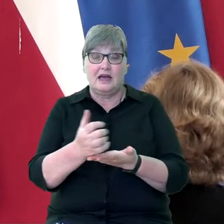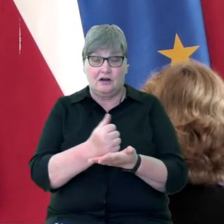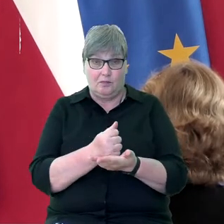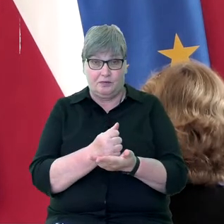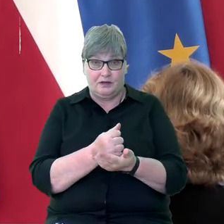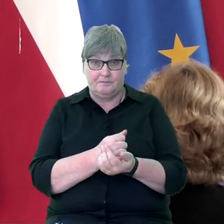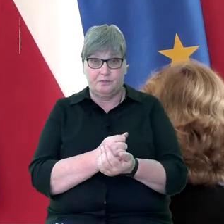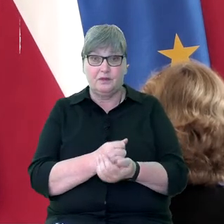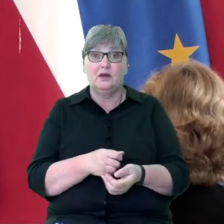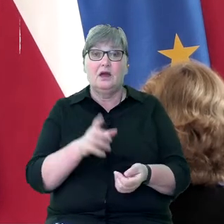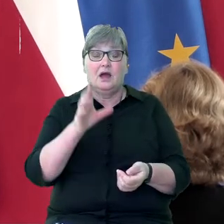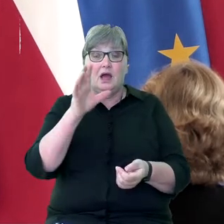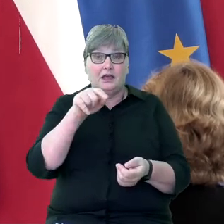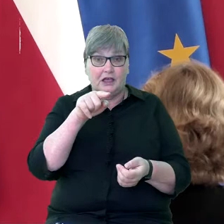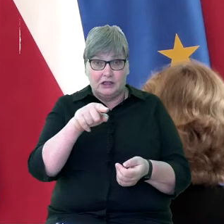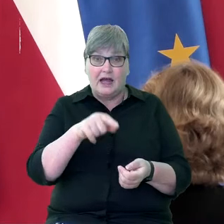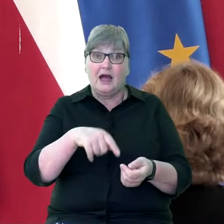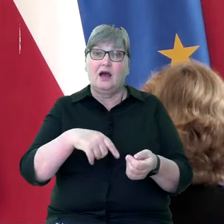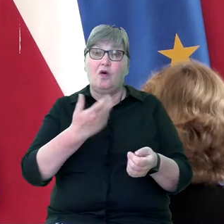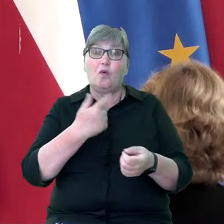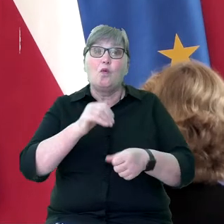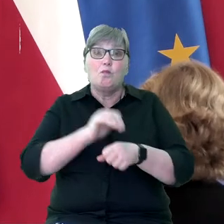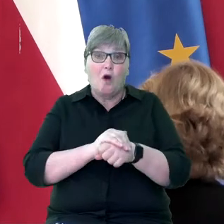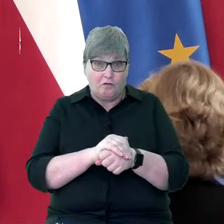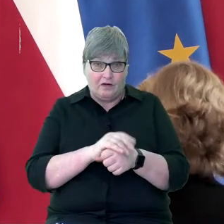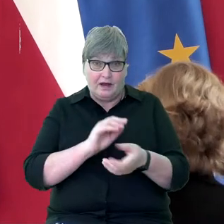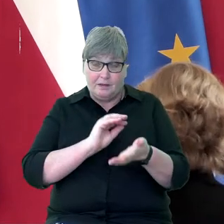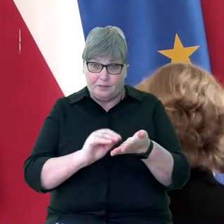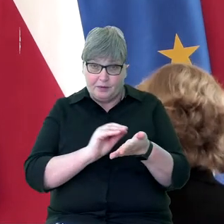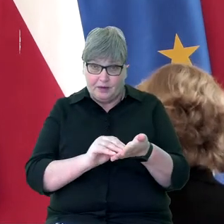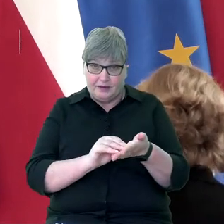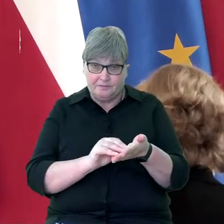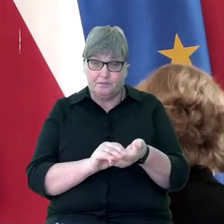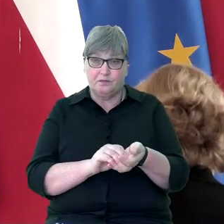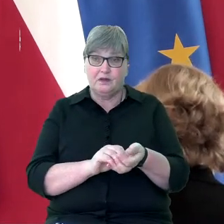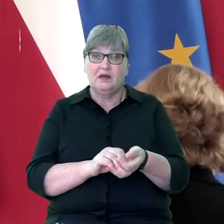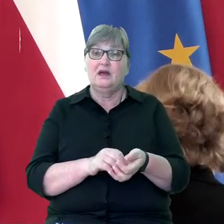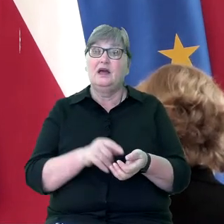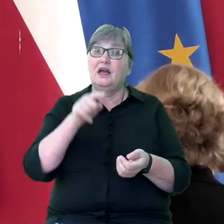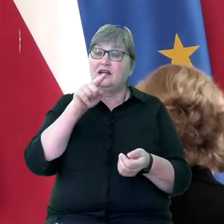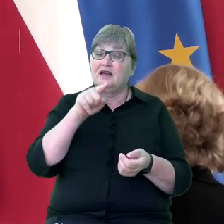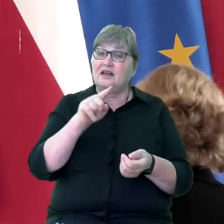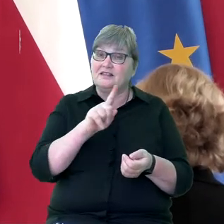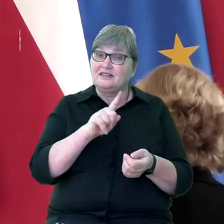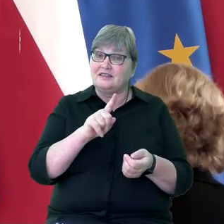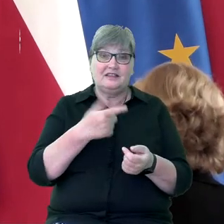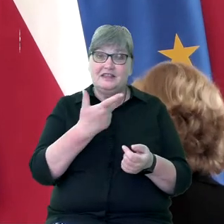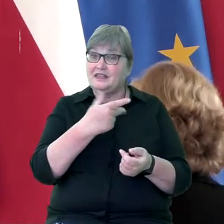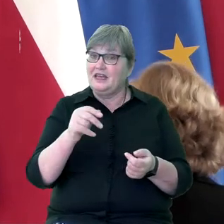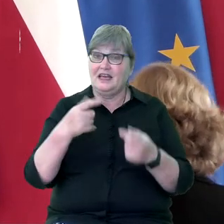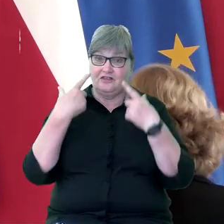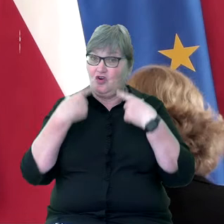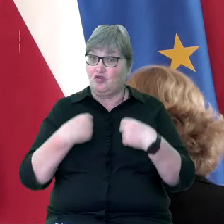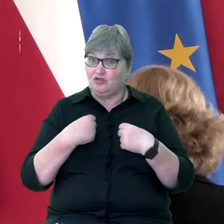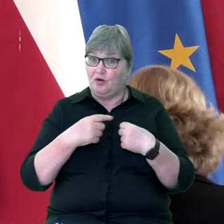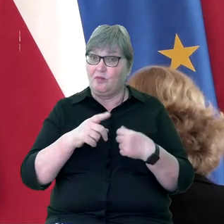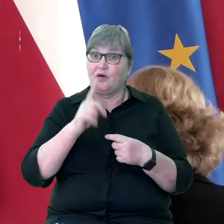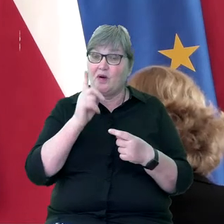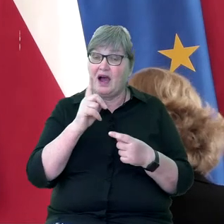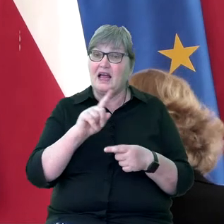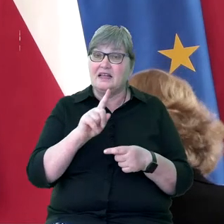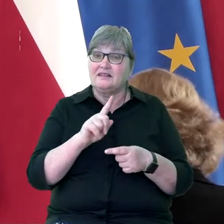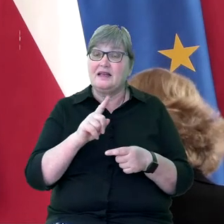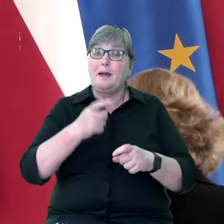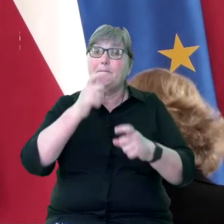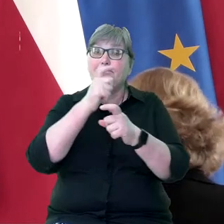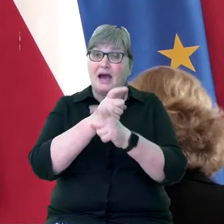podkreślić, zawiązywał się nie ze zwierzchnikiem służbowym, ale z państwem. Kompetencje urzędnika były zależne od urzędu, w